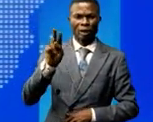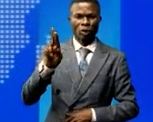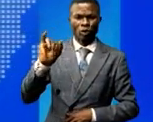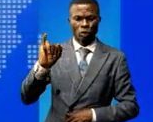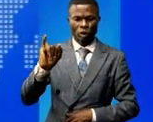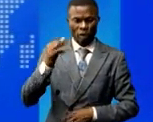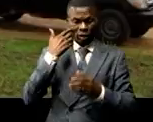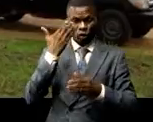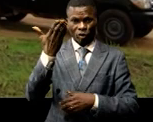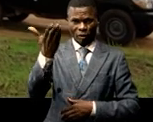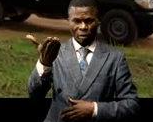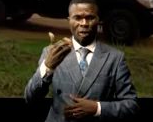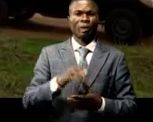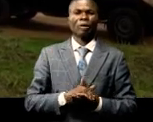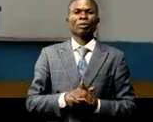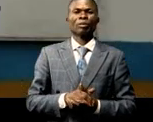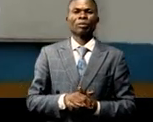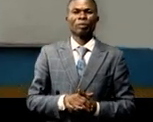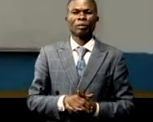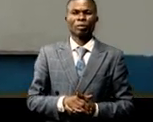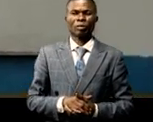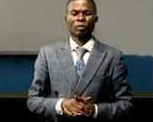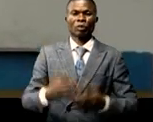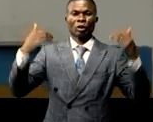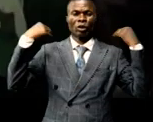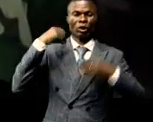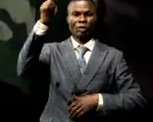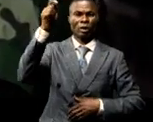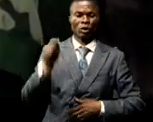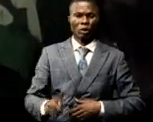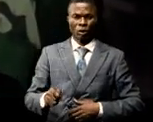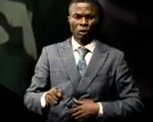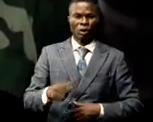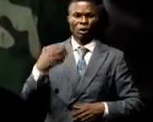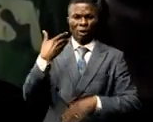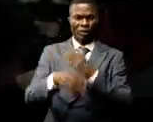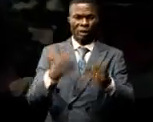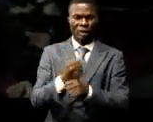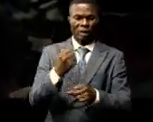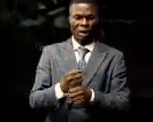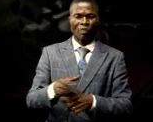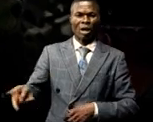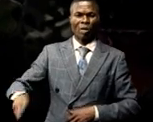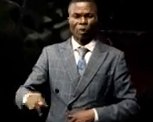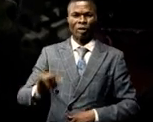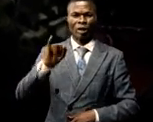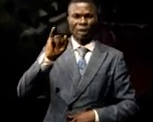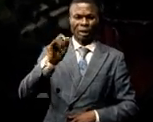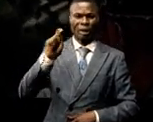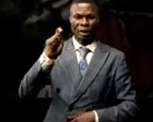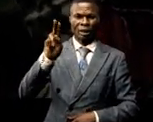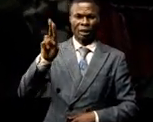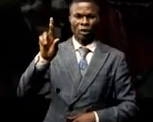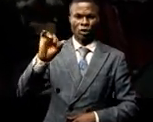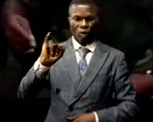spécial. À l'état-major commandement du secteur opérationnel de l'Ituri, le gouverneur militaire, le